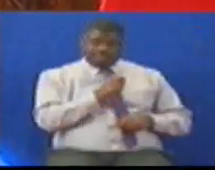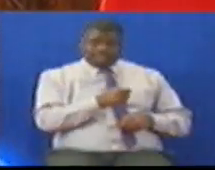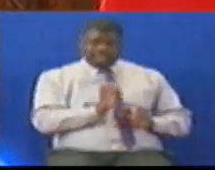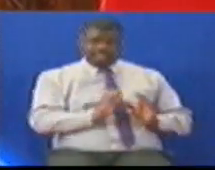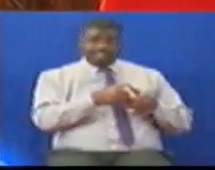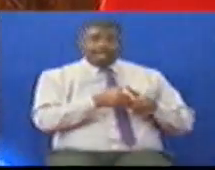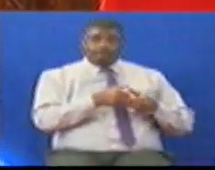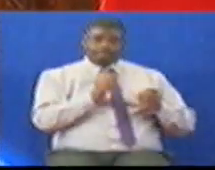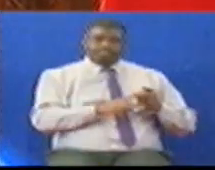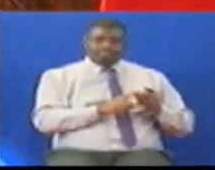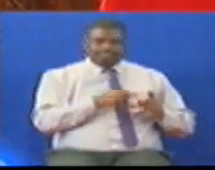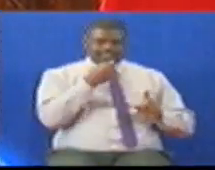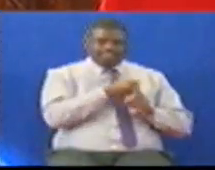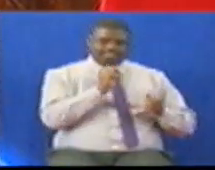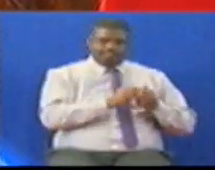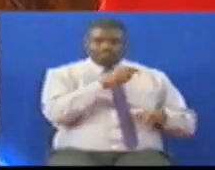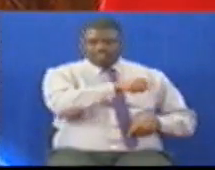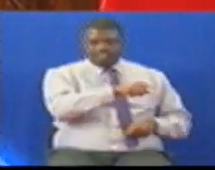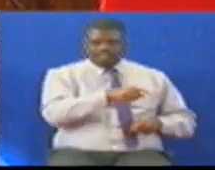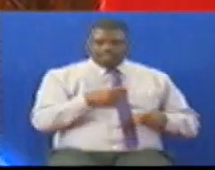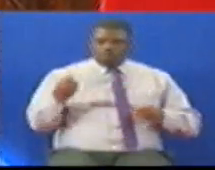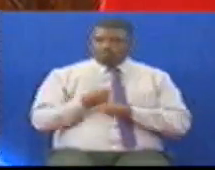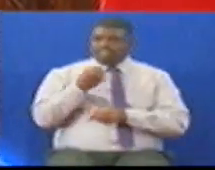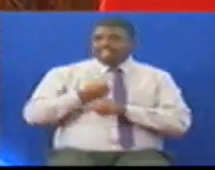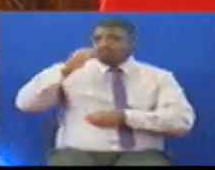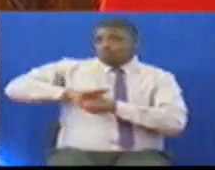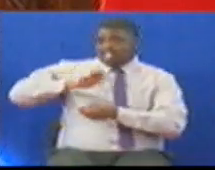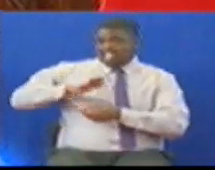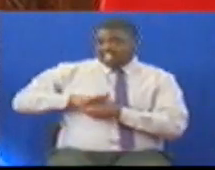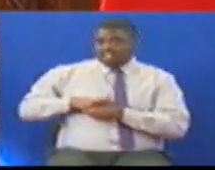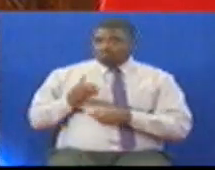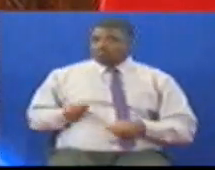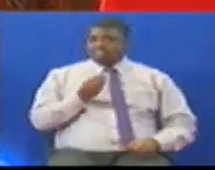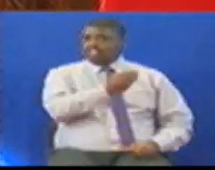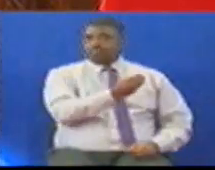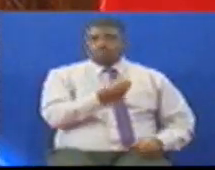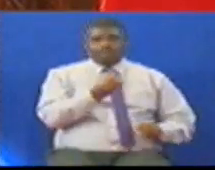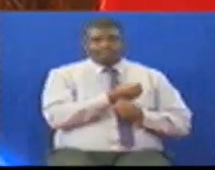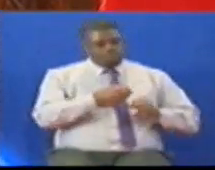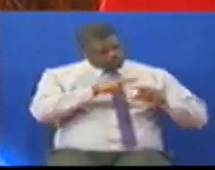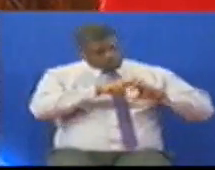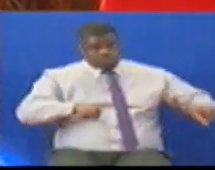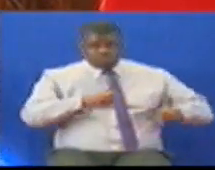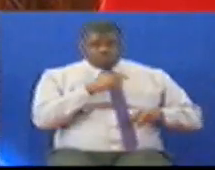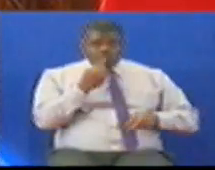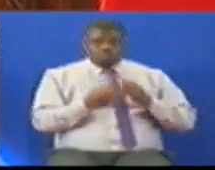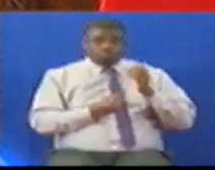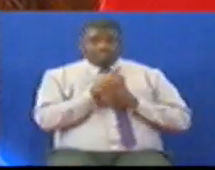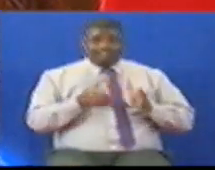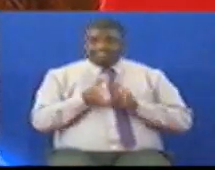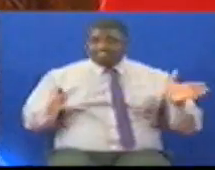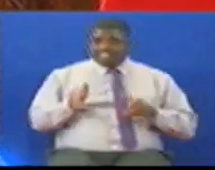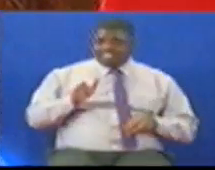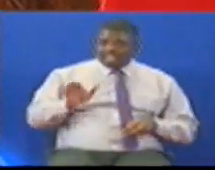inasisitiza jambo hili kutokana na ukweli kwamba watendaji wengi hasa wanaoteuliwa hawafanyii upekuzi wa kutosha kulingana na nafasi zao